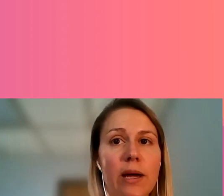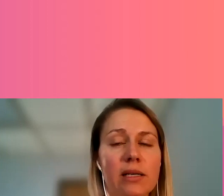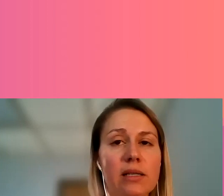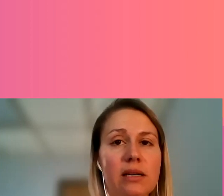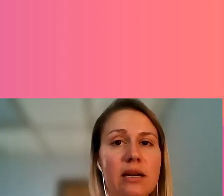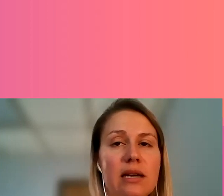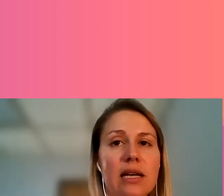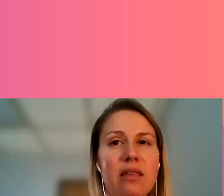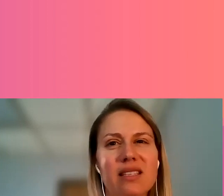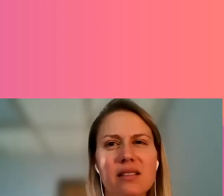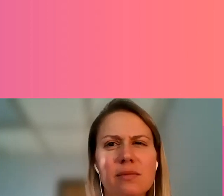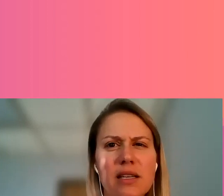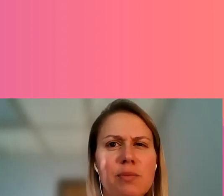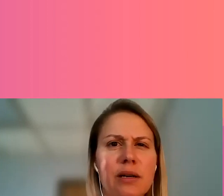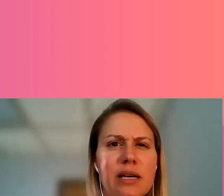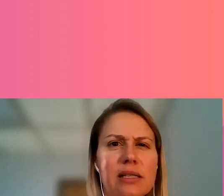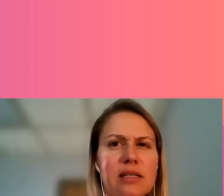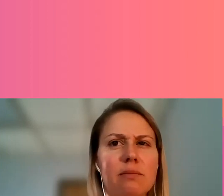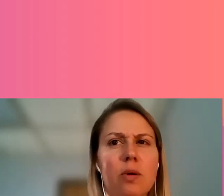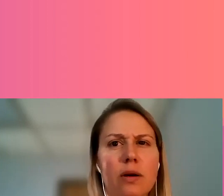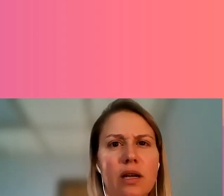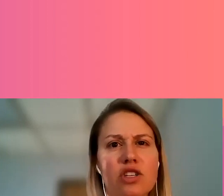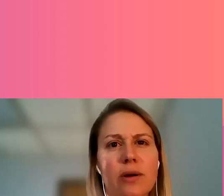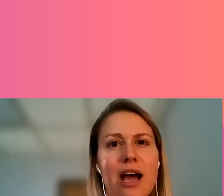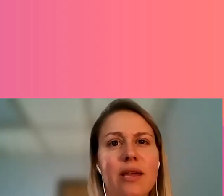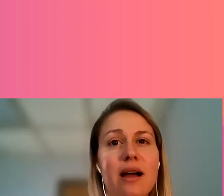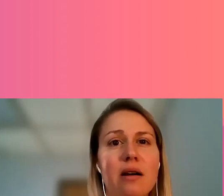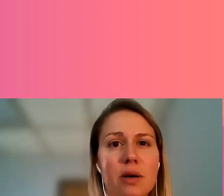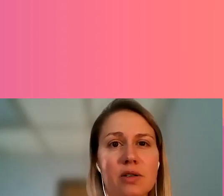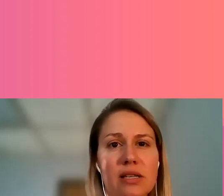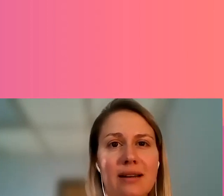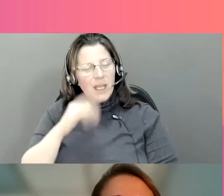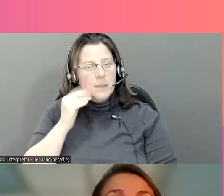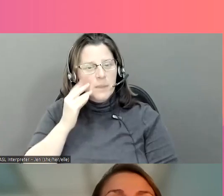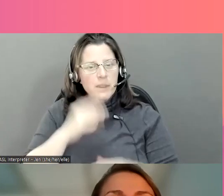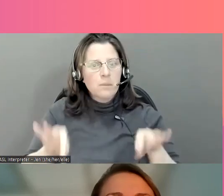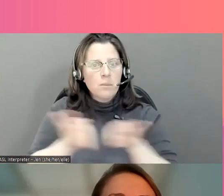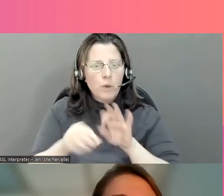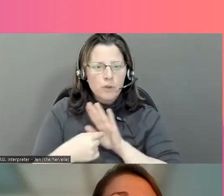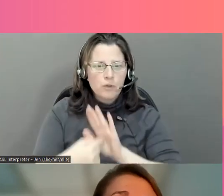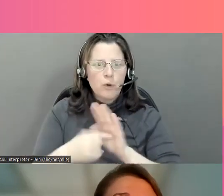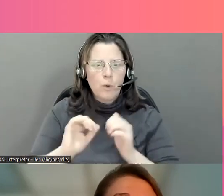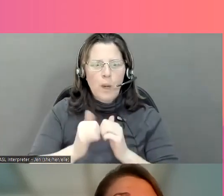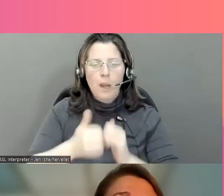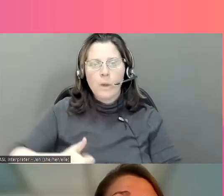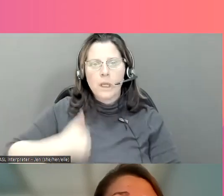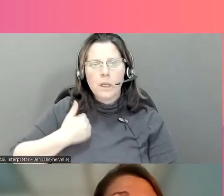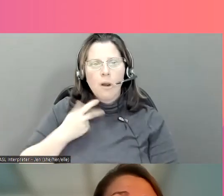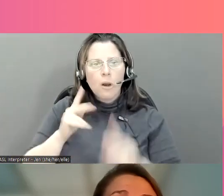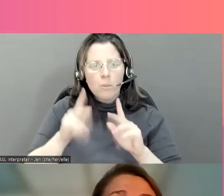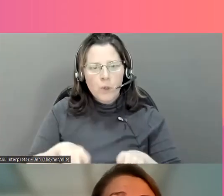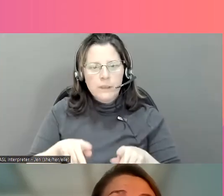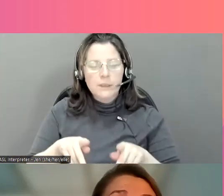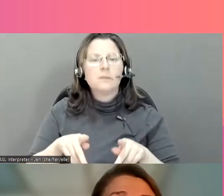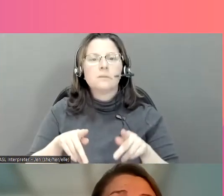a reçu ses remarques homophobes de la part de ses garçons. Et cette expérience est importante parce qu'elle montre la façon dont les